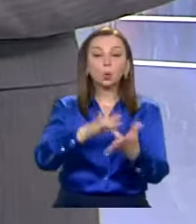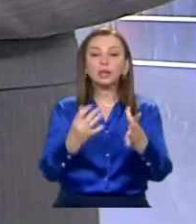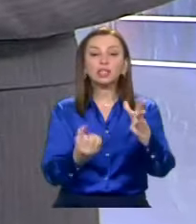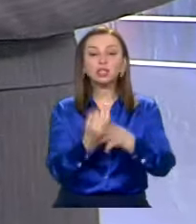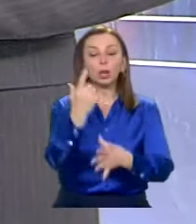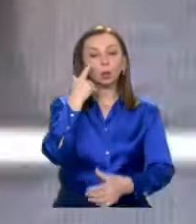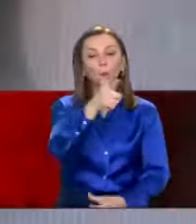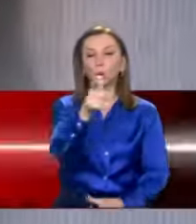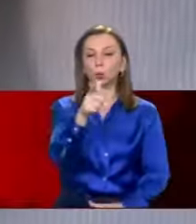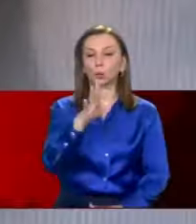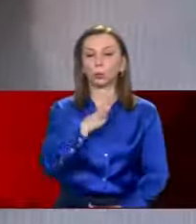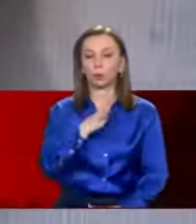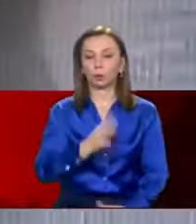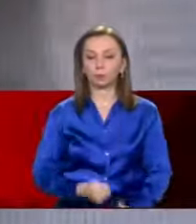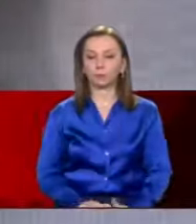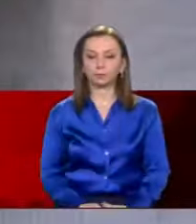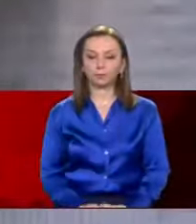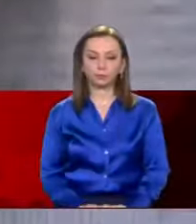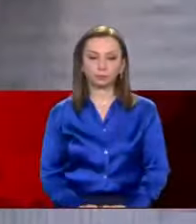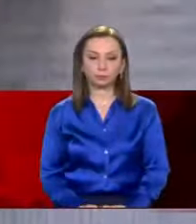görüntüsü.